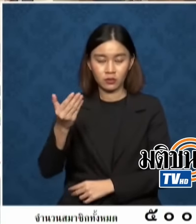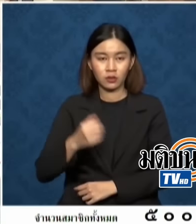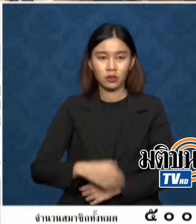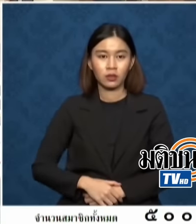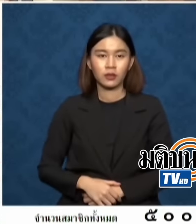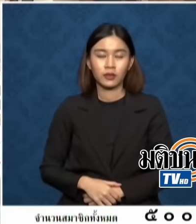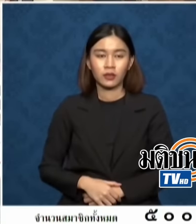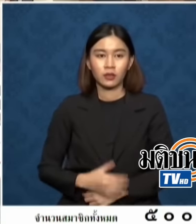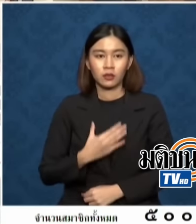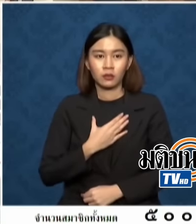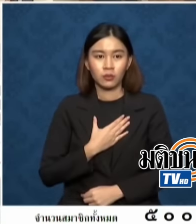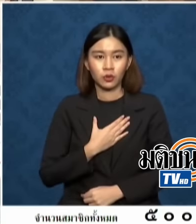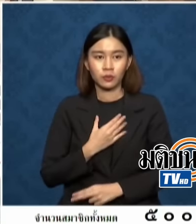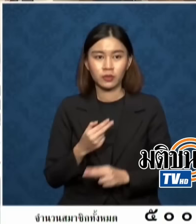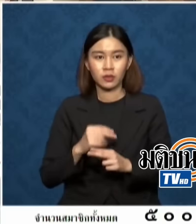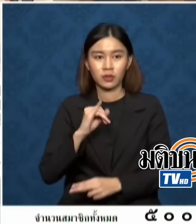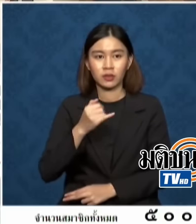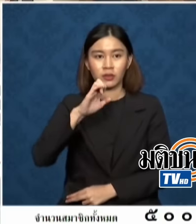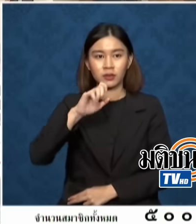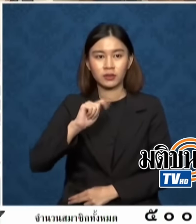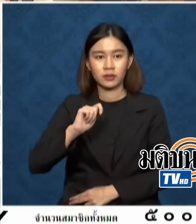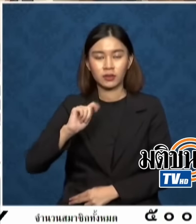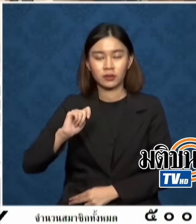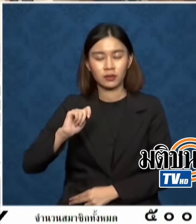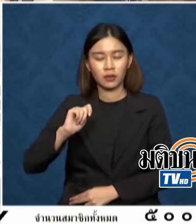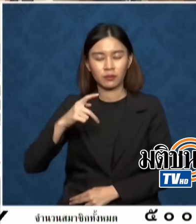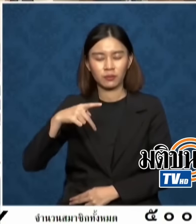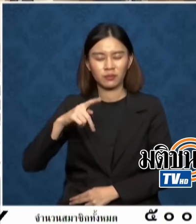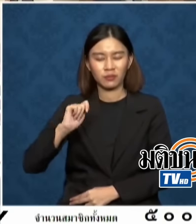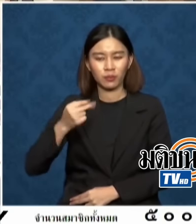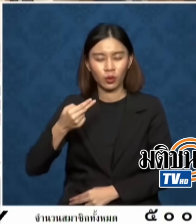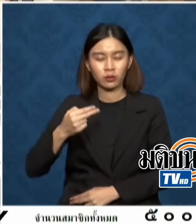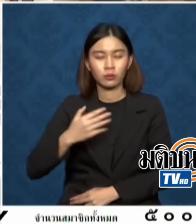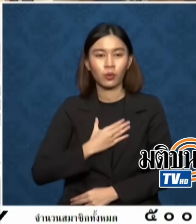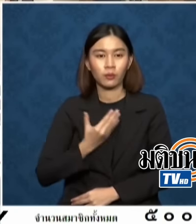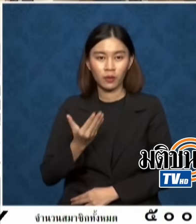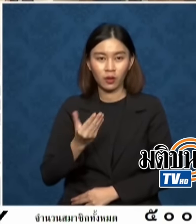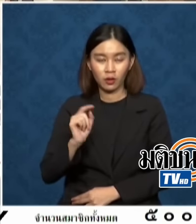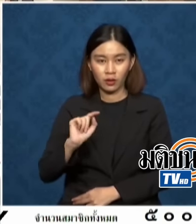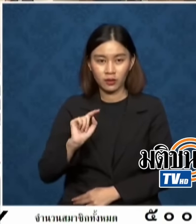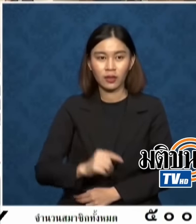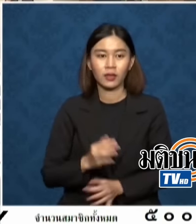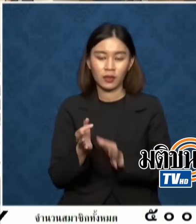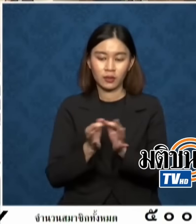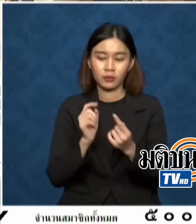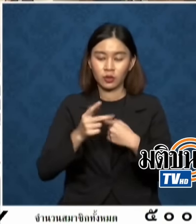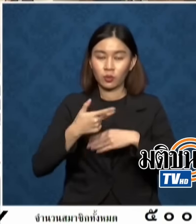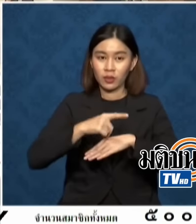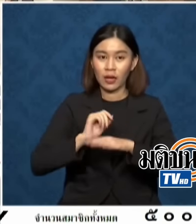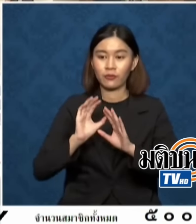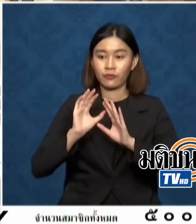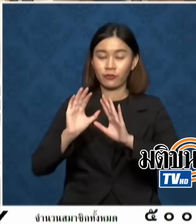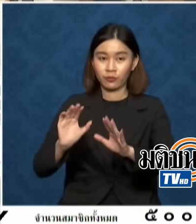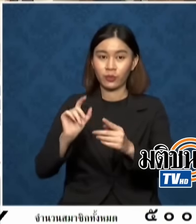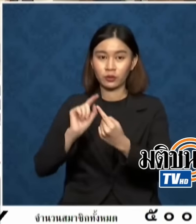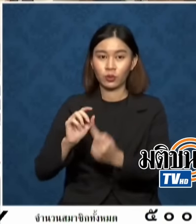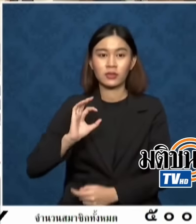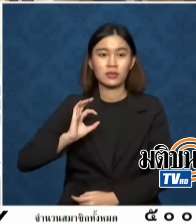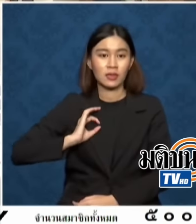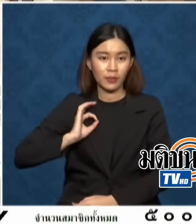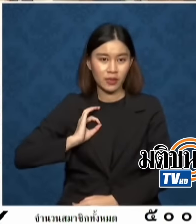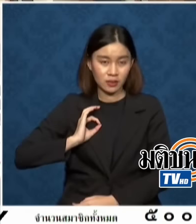มจิตรพจน์พัฒนศิลป์กรรมาธิการนะครับผมขออนุญาตเรียนท่านประธานผ่านไปยังสม